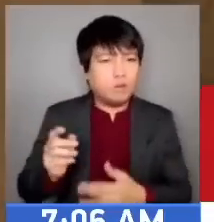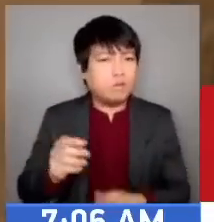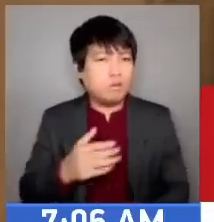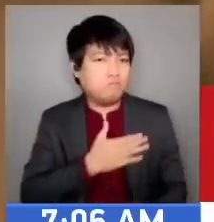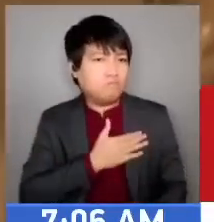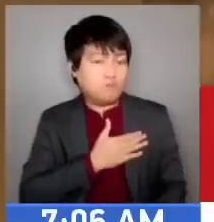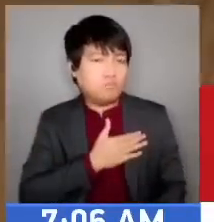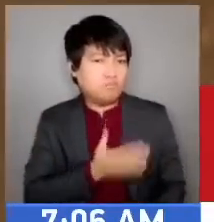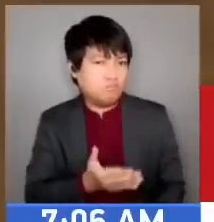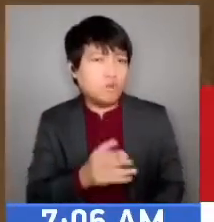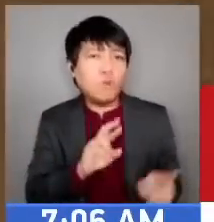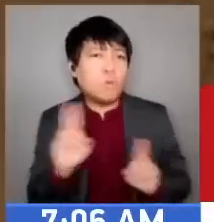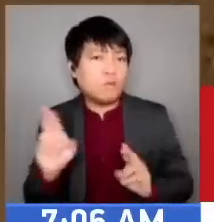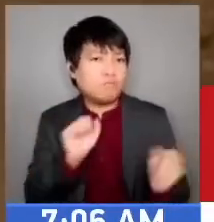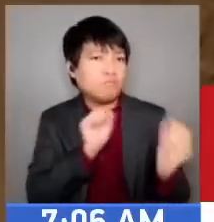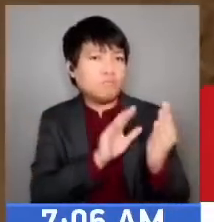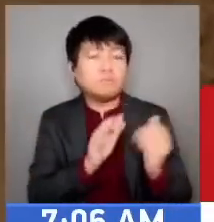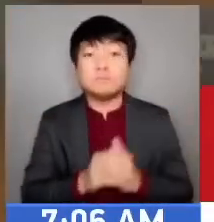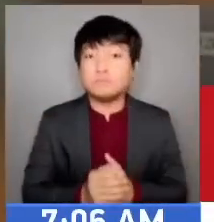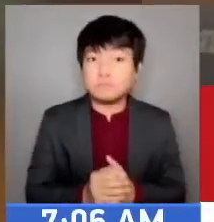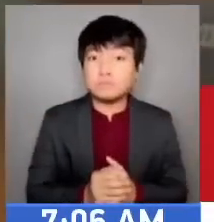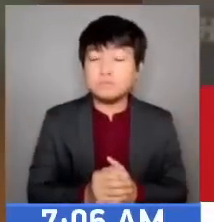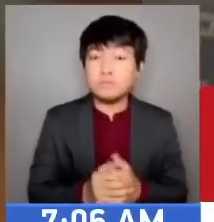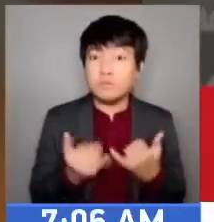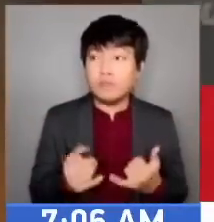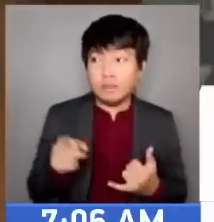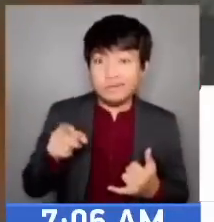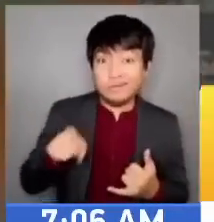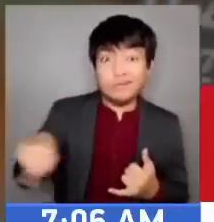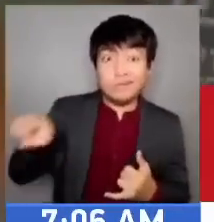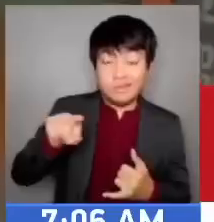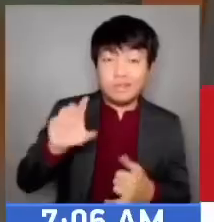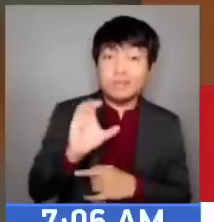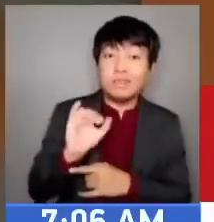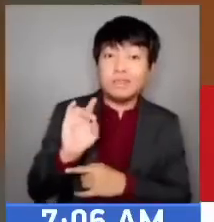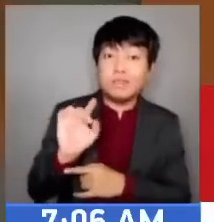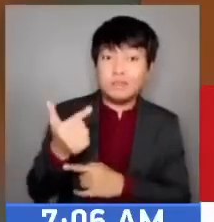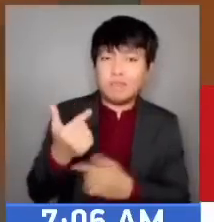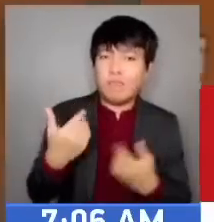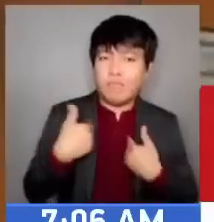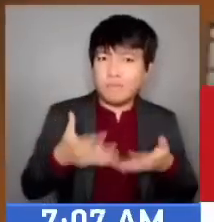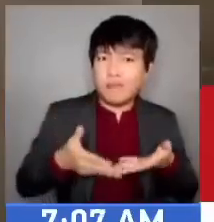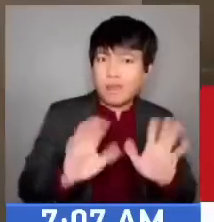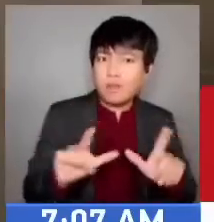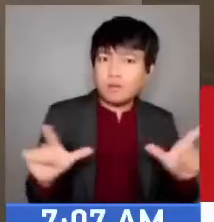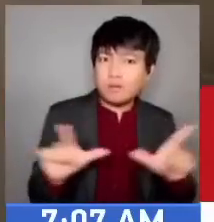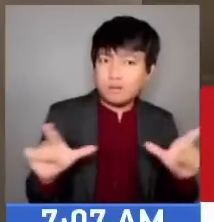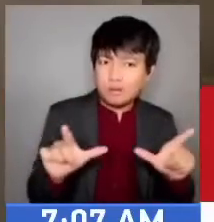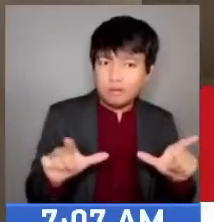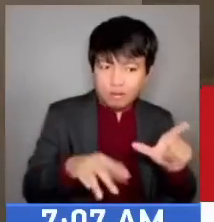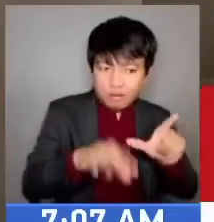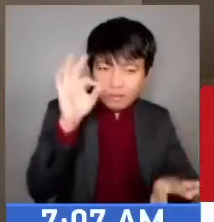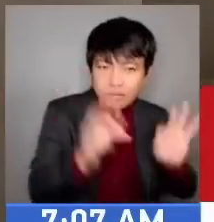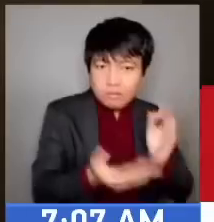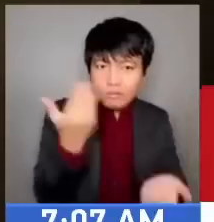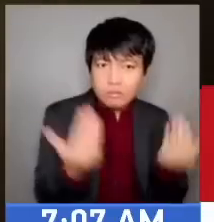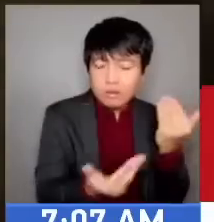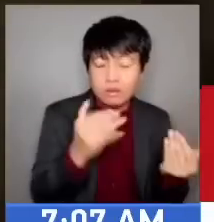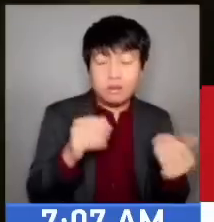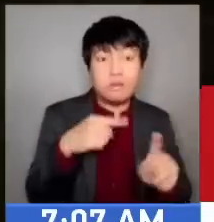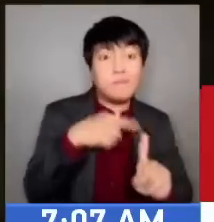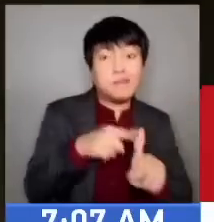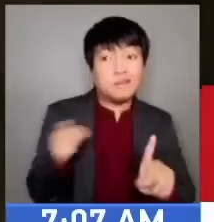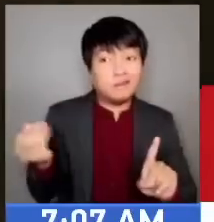PNP-CIDG na tumutupad sila sa search warrant. May 2 site pa raw na tinuturo rin ng informants na may mga baril at mga bala